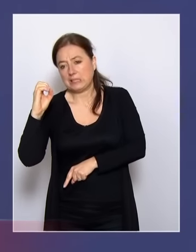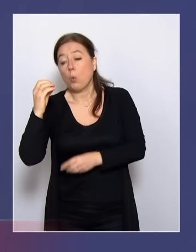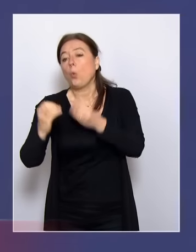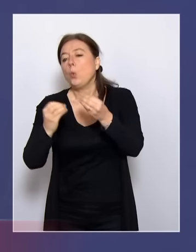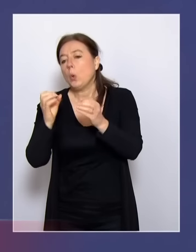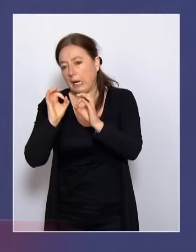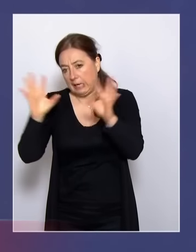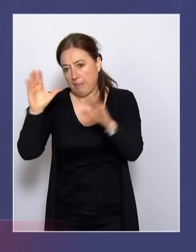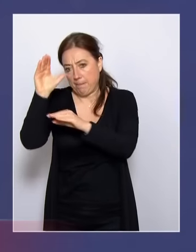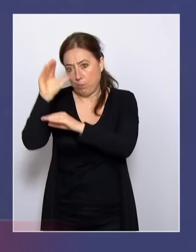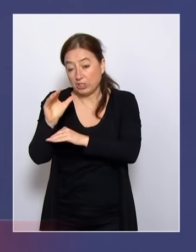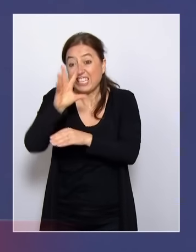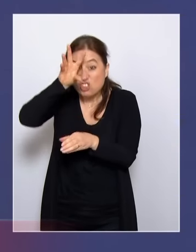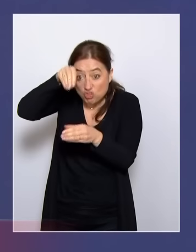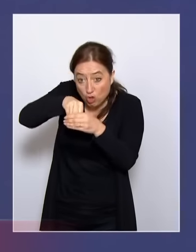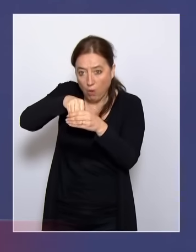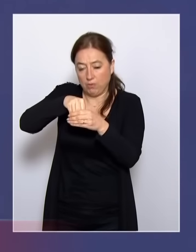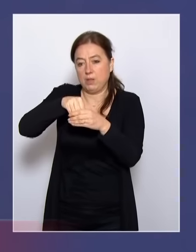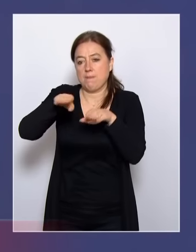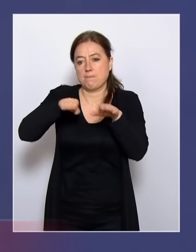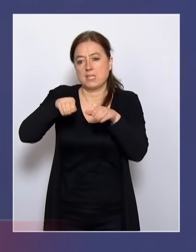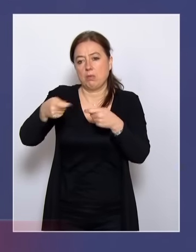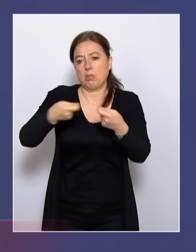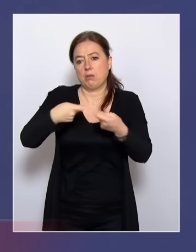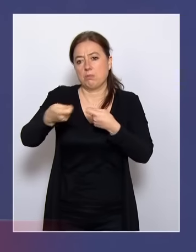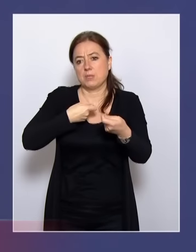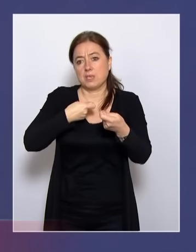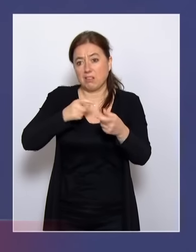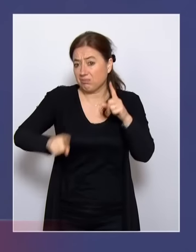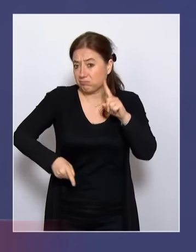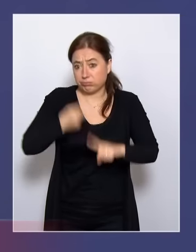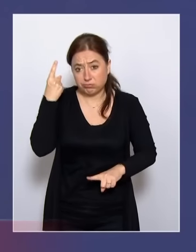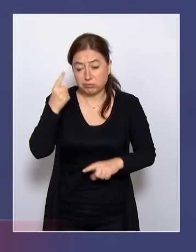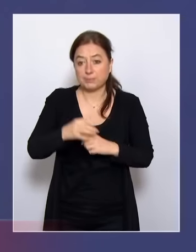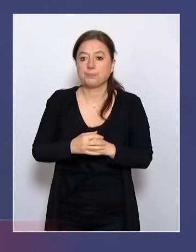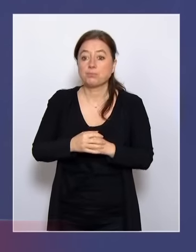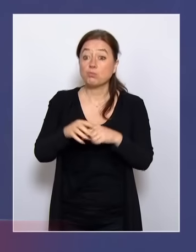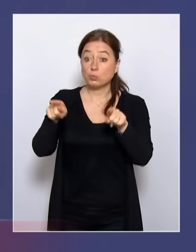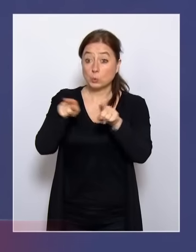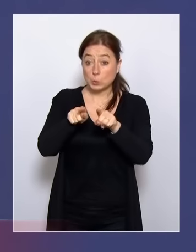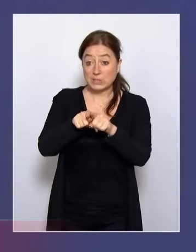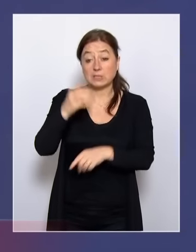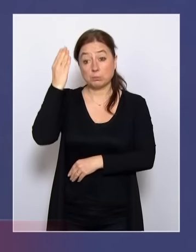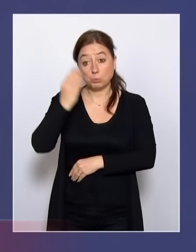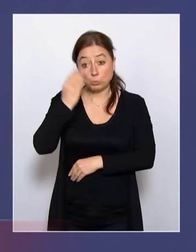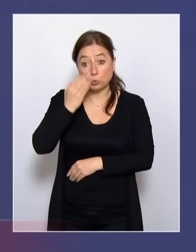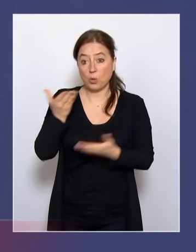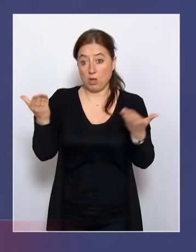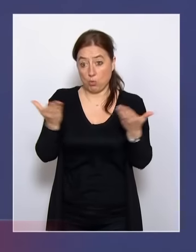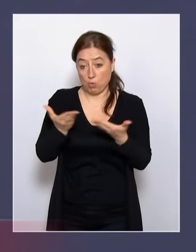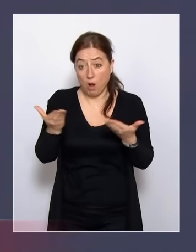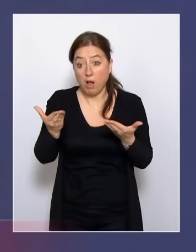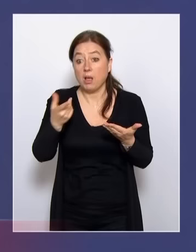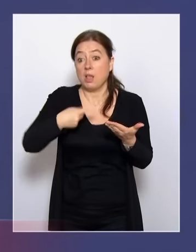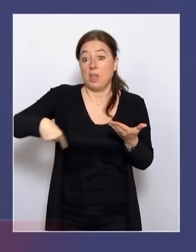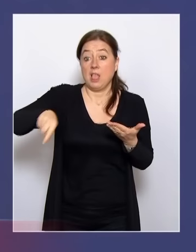nos économies. C'est absolument indispensable. La deuxième chose, c'est qu'il nous faut, évidemment, accroître nos